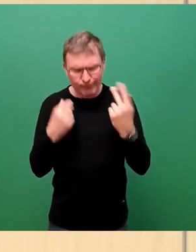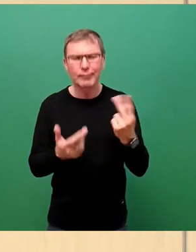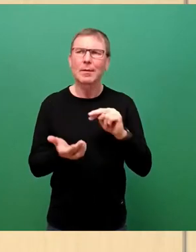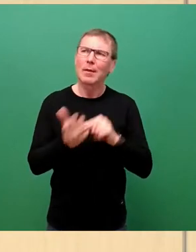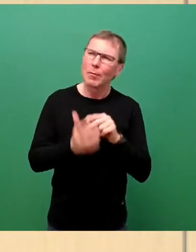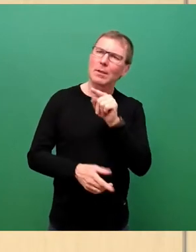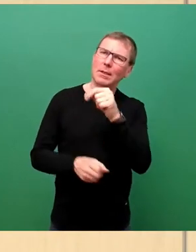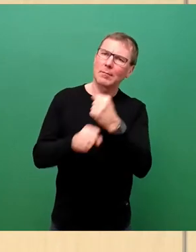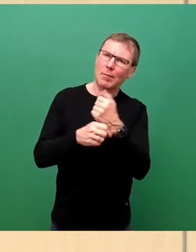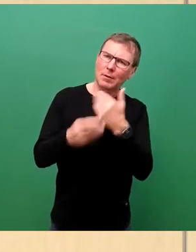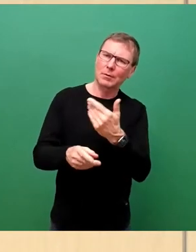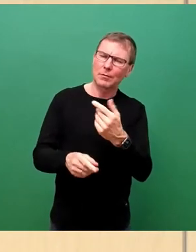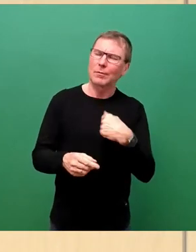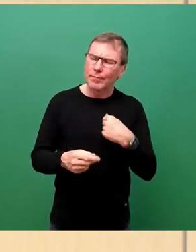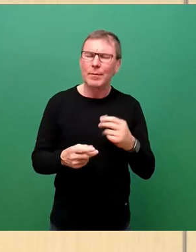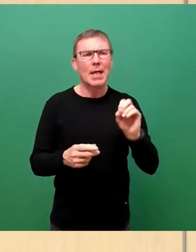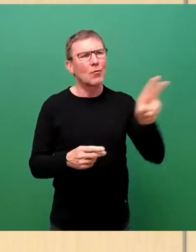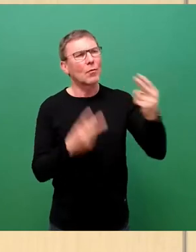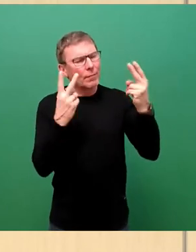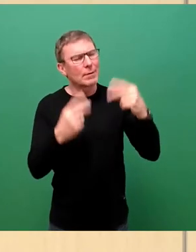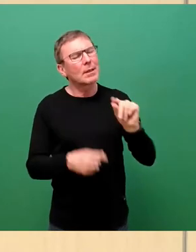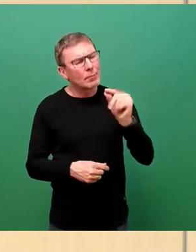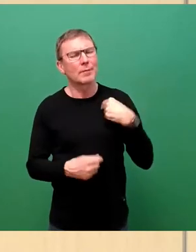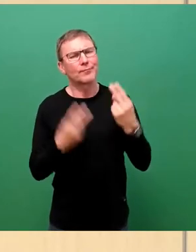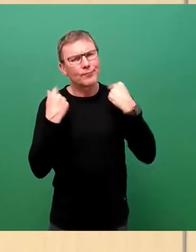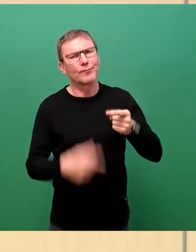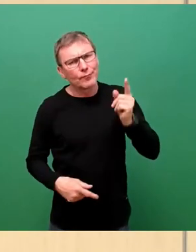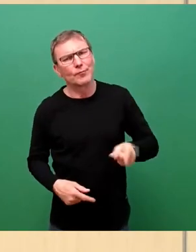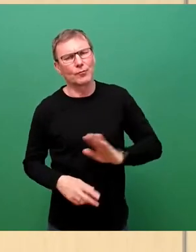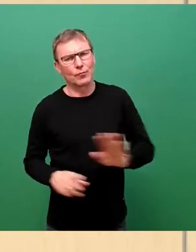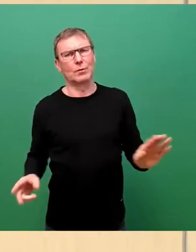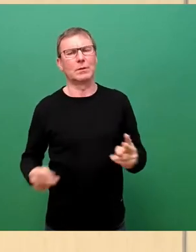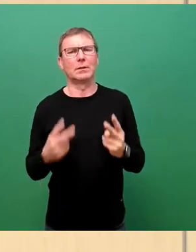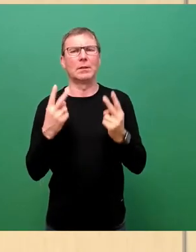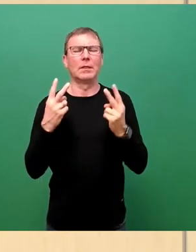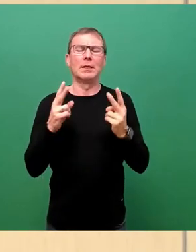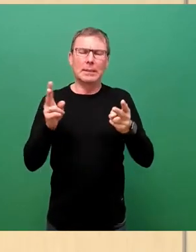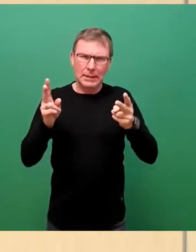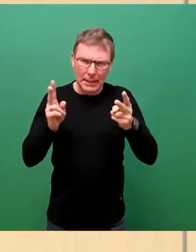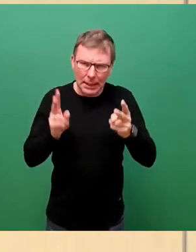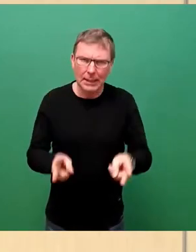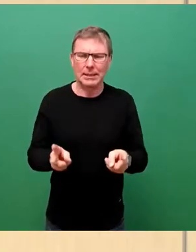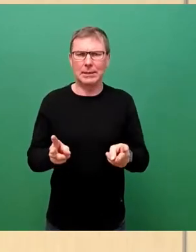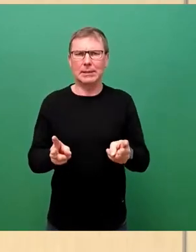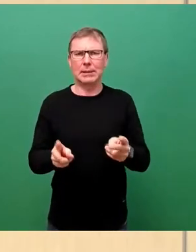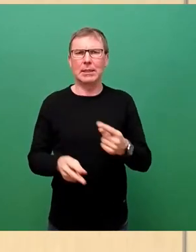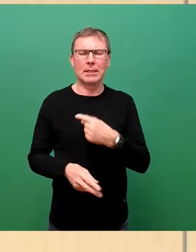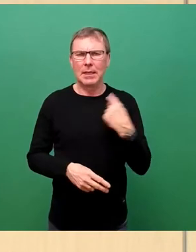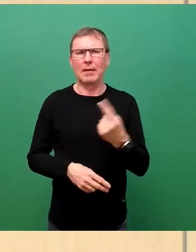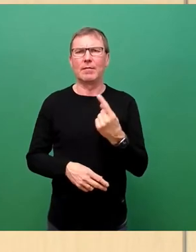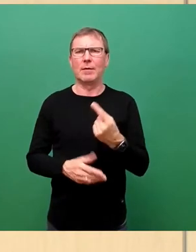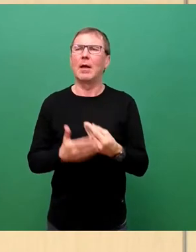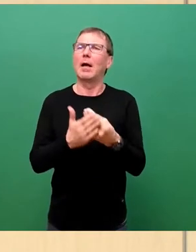Und deswegen ist es richtig, dass wir hier das Zeichen